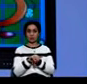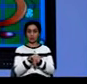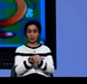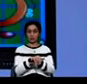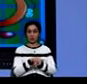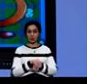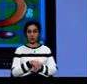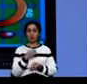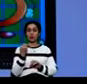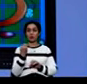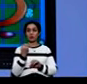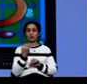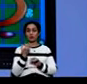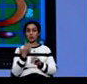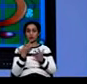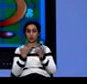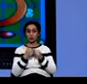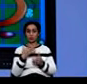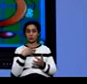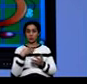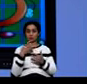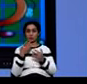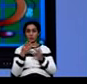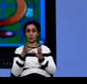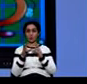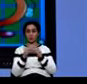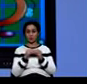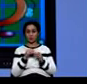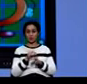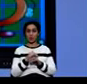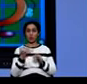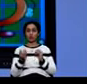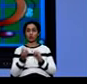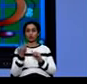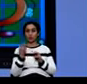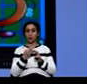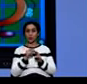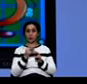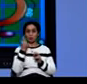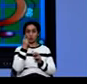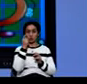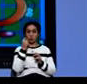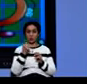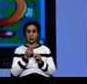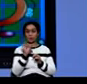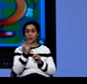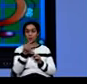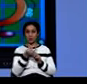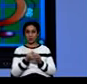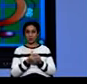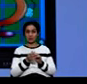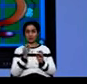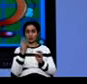черепахи. Считаем со мной вместе. Ребята, сколько пчел?